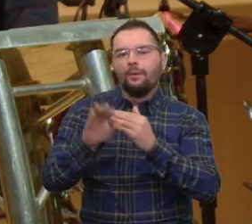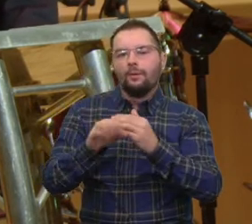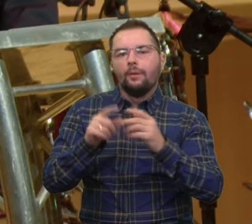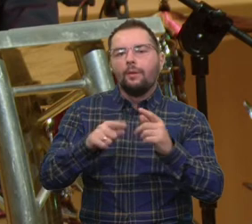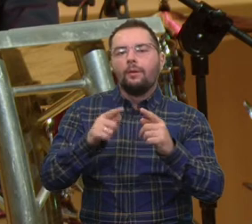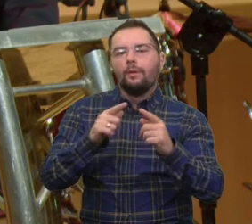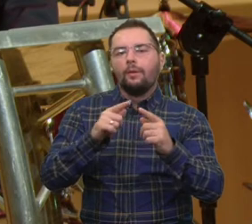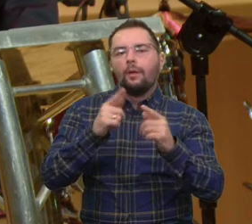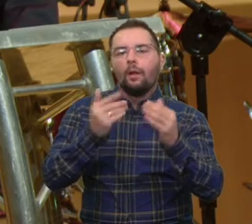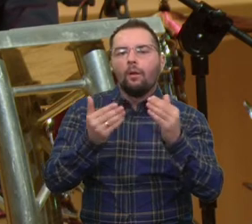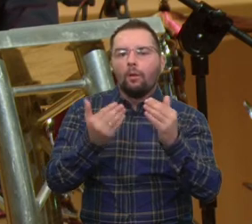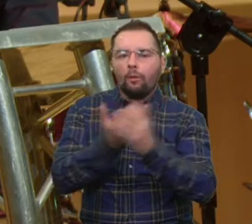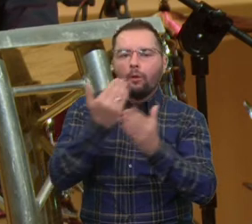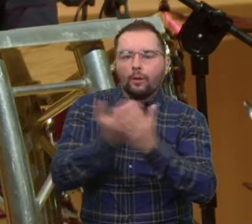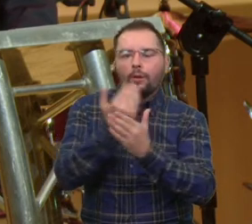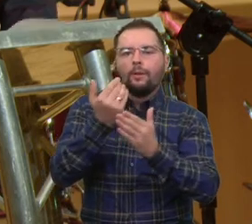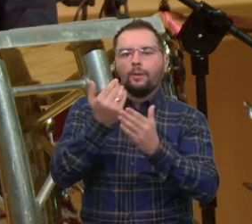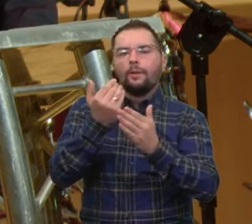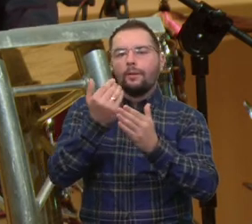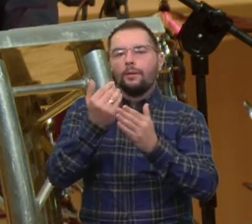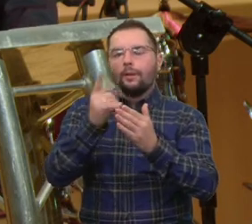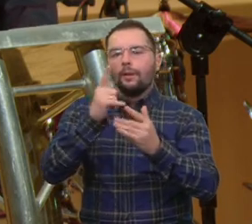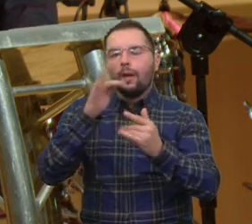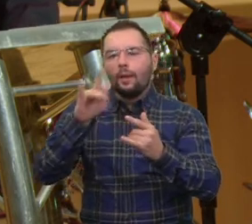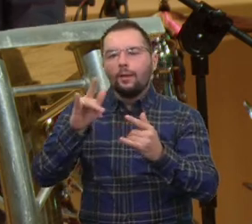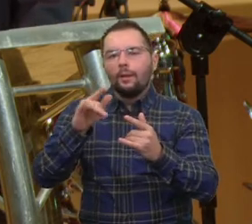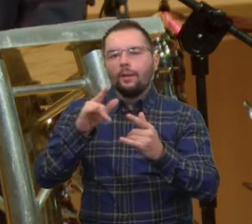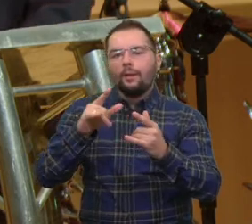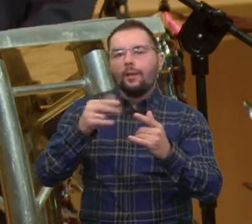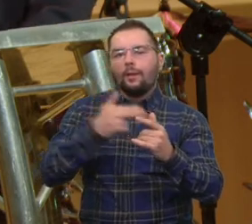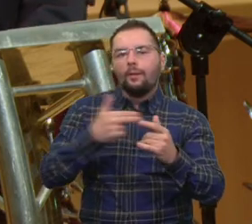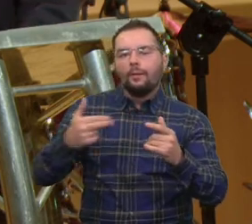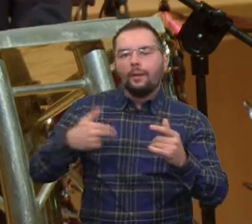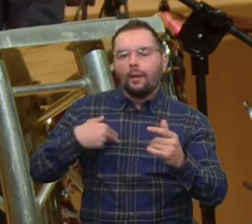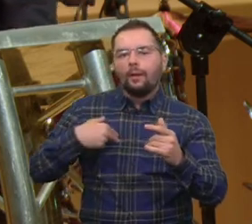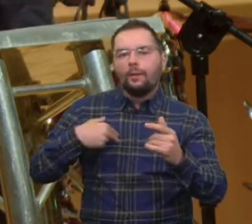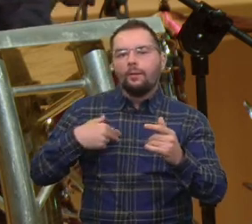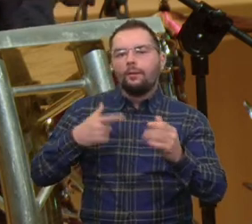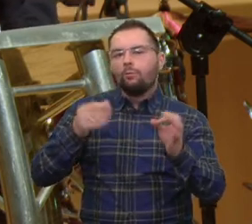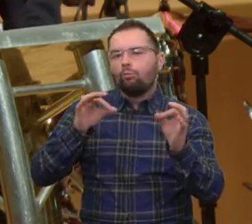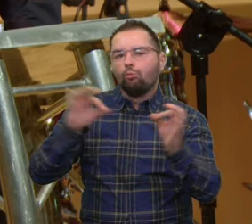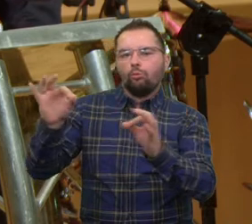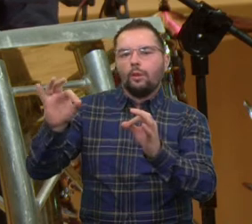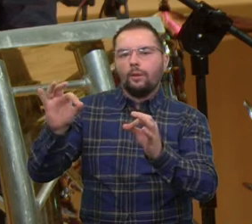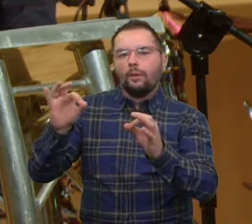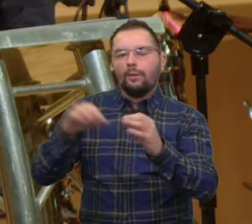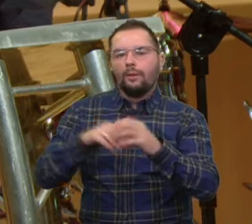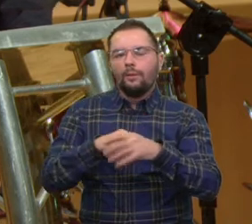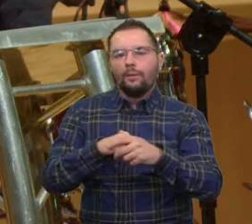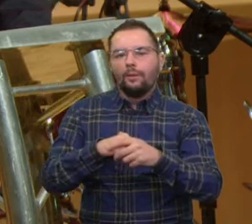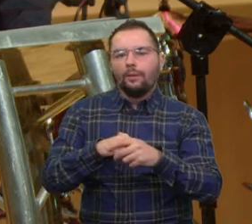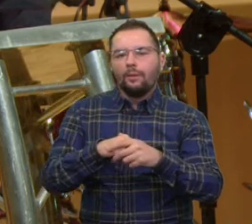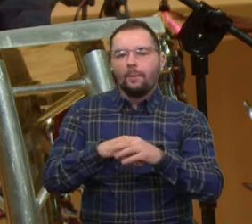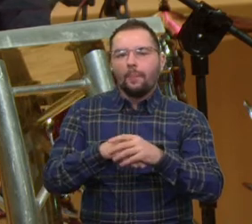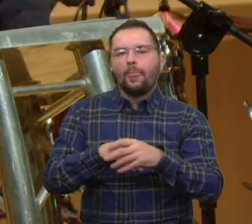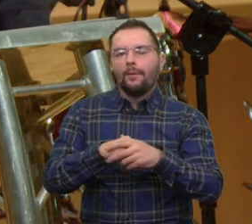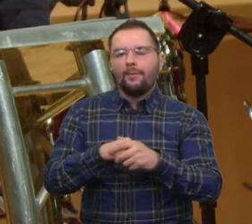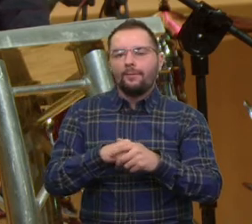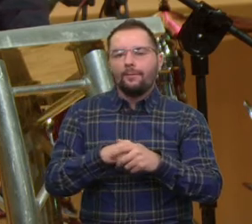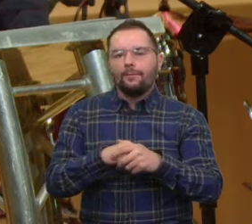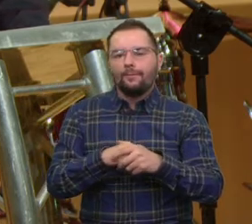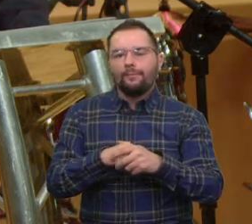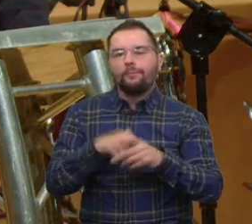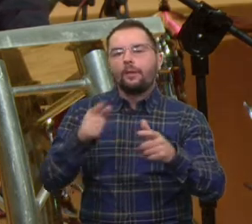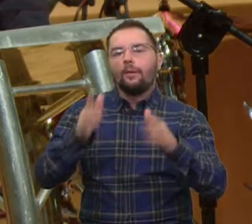delikatesy skomponował, przygotował i poprosił o współpracę przy nich nasz znakomity, wielbiony przez wielu Ślązaków Miłosz. A będą